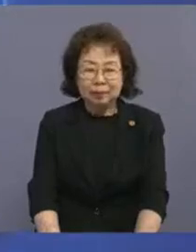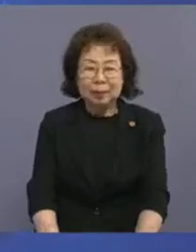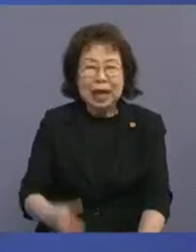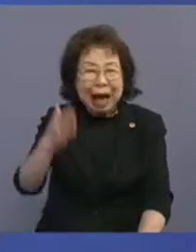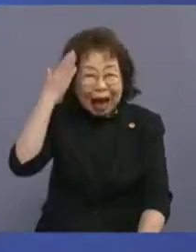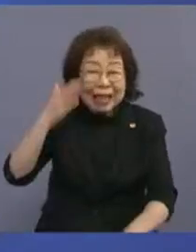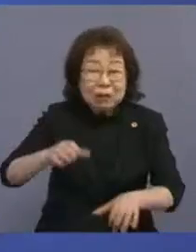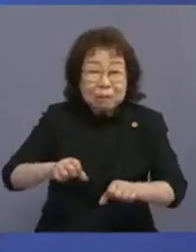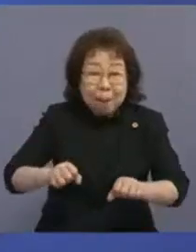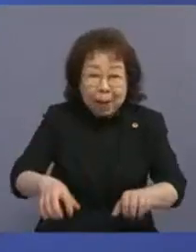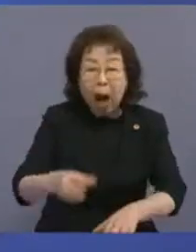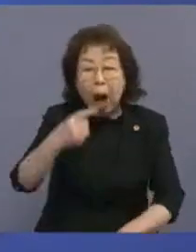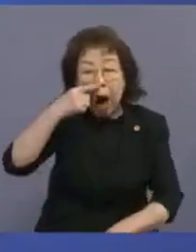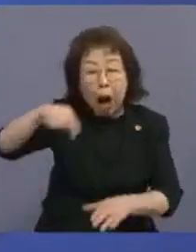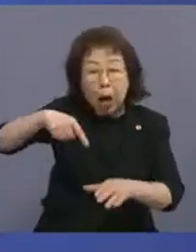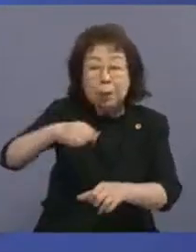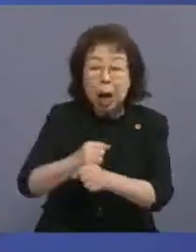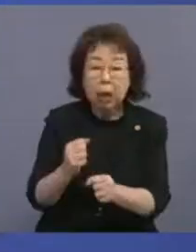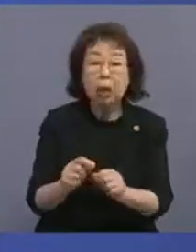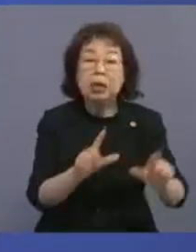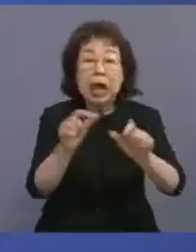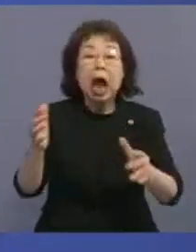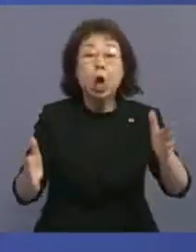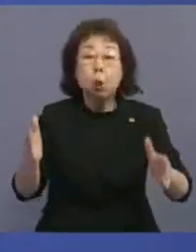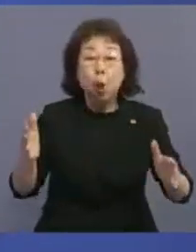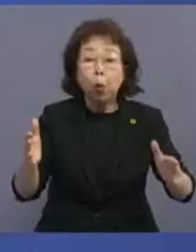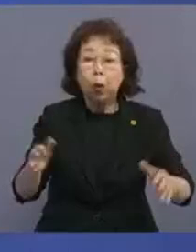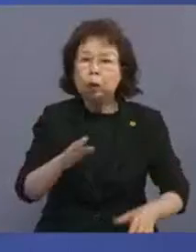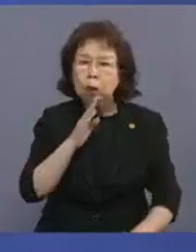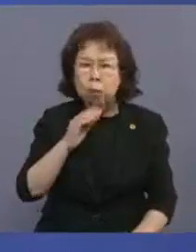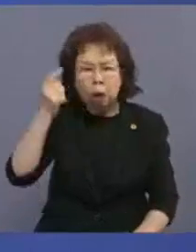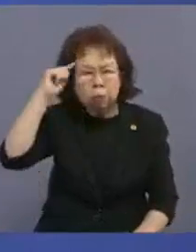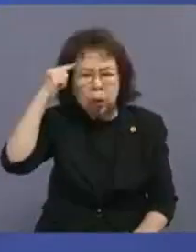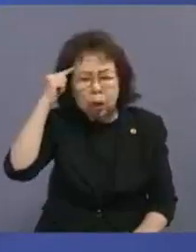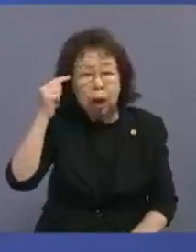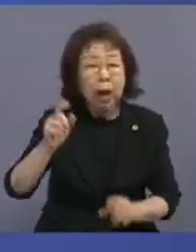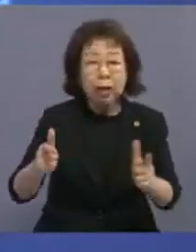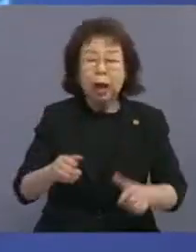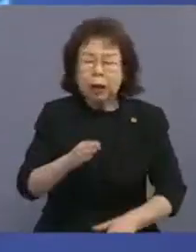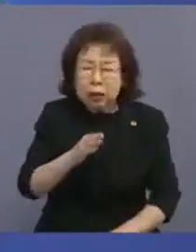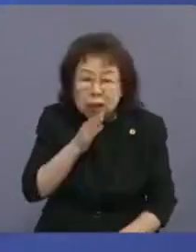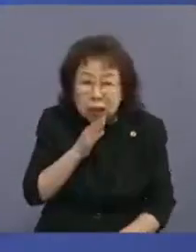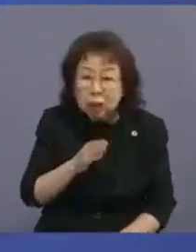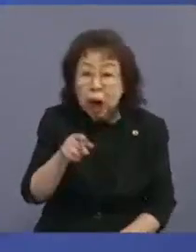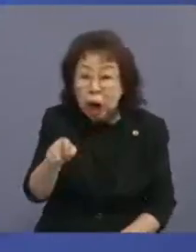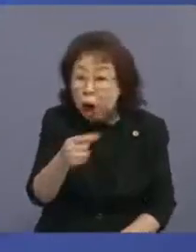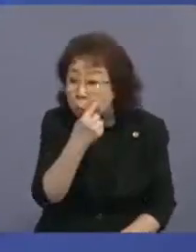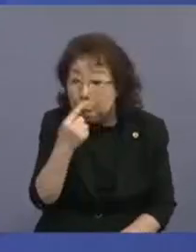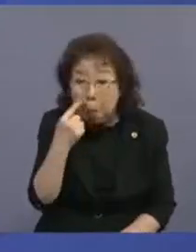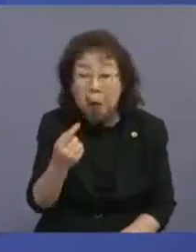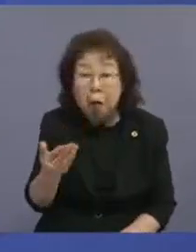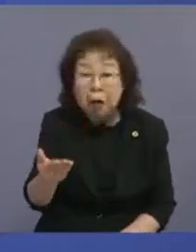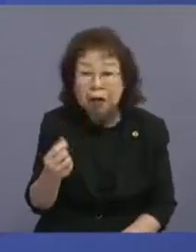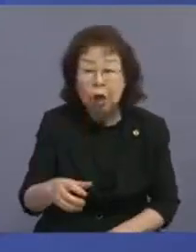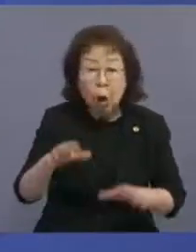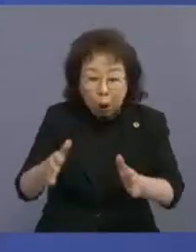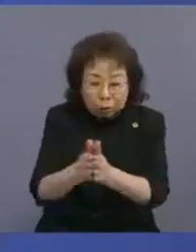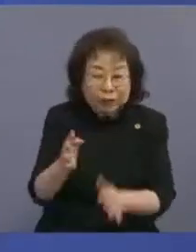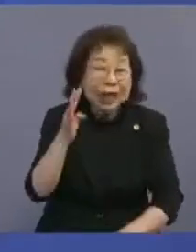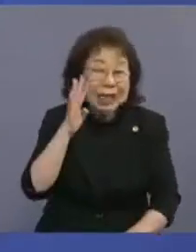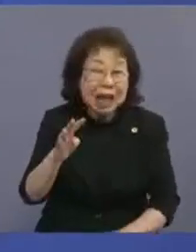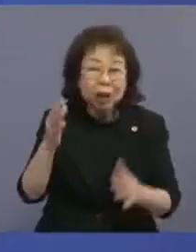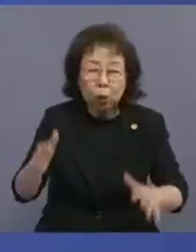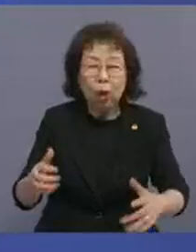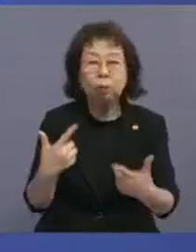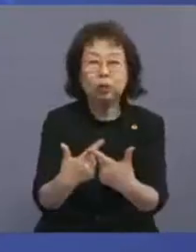김밥을 말고 커피를 타는 생활 로봇, 이젠 상상의 산물이 아닌 현실이 됐습니다. 오늘부터 나흘간 열리는